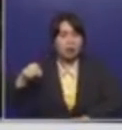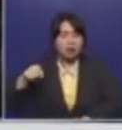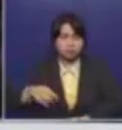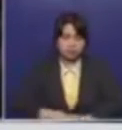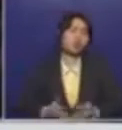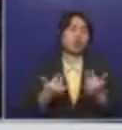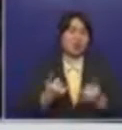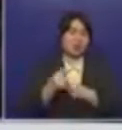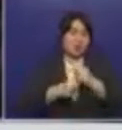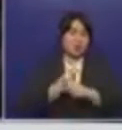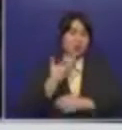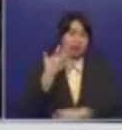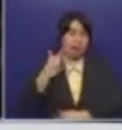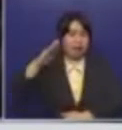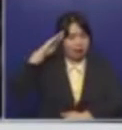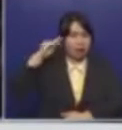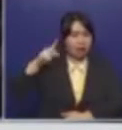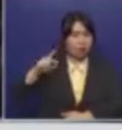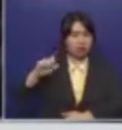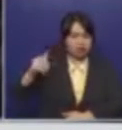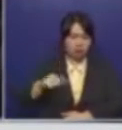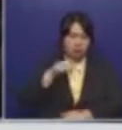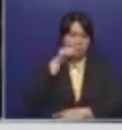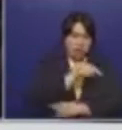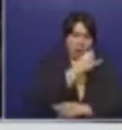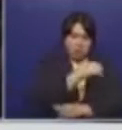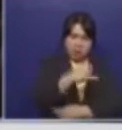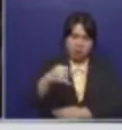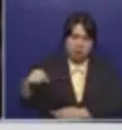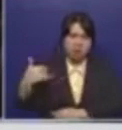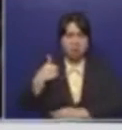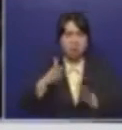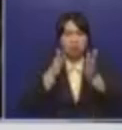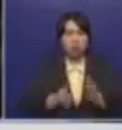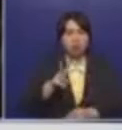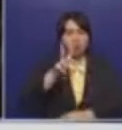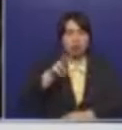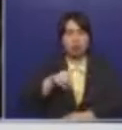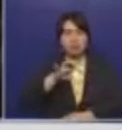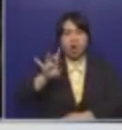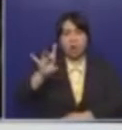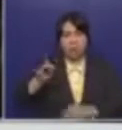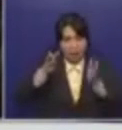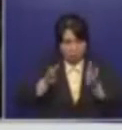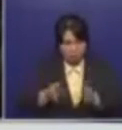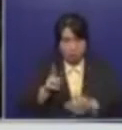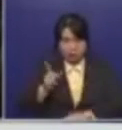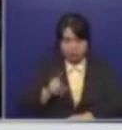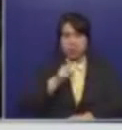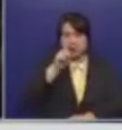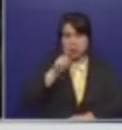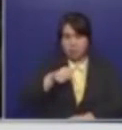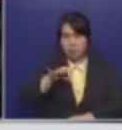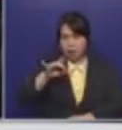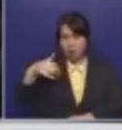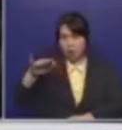ในช่วง5ปีคสช.ดำเนินคดีกับพลเรือนในศาลทหารถึง 2,408 คนจาก 1,886 ค